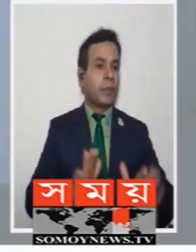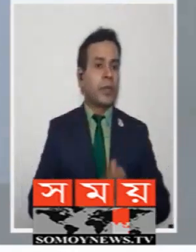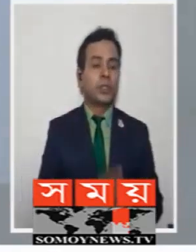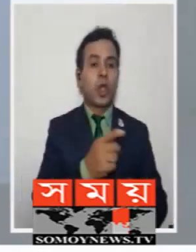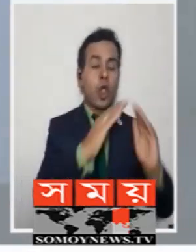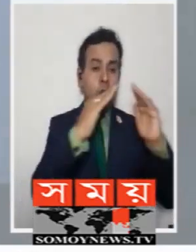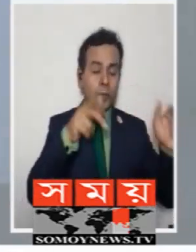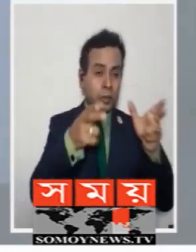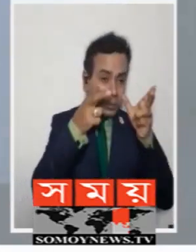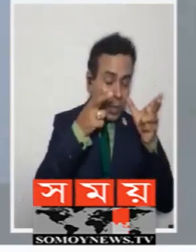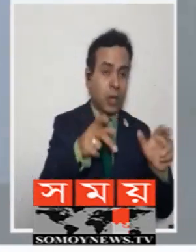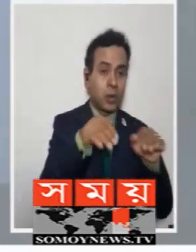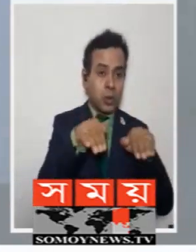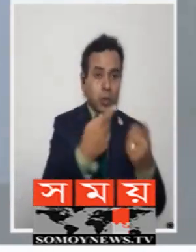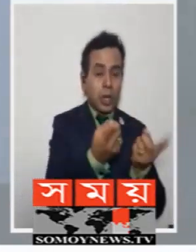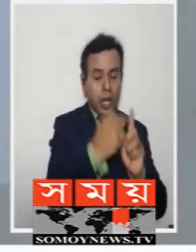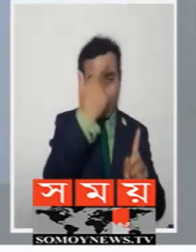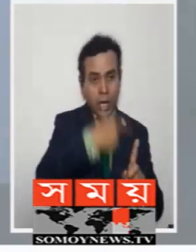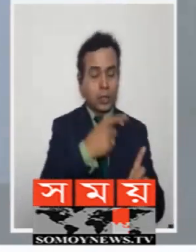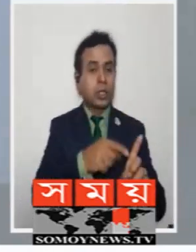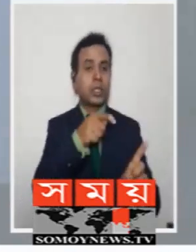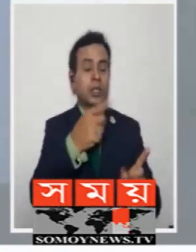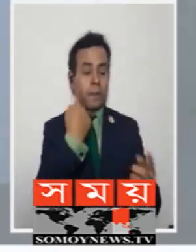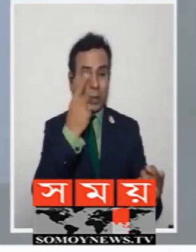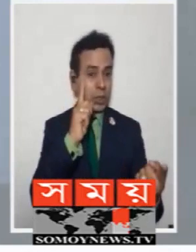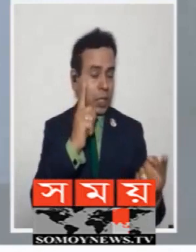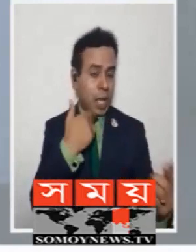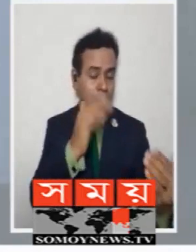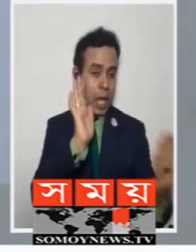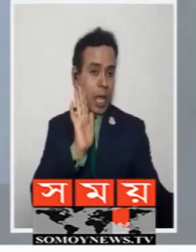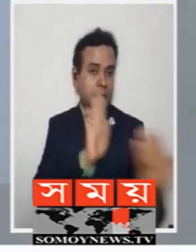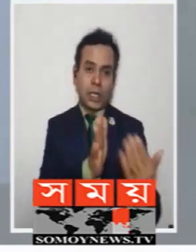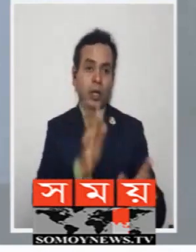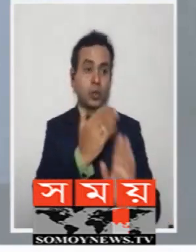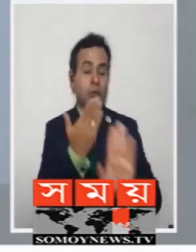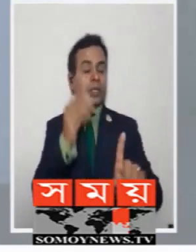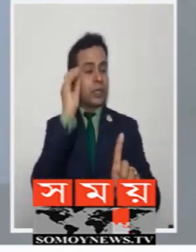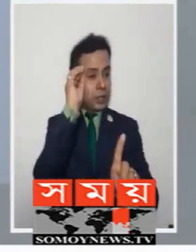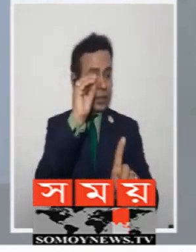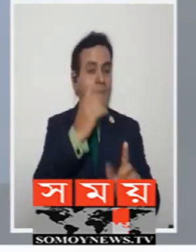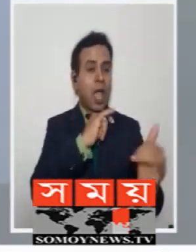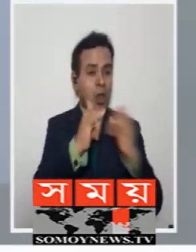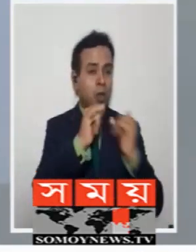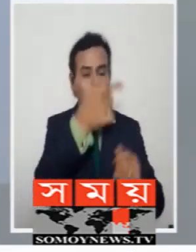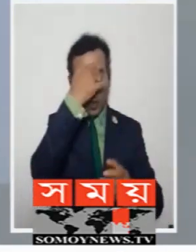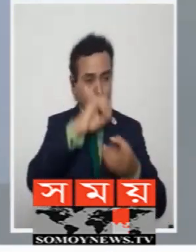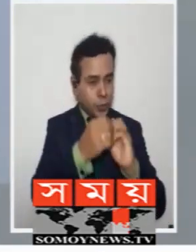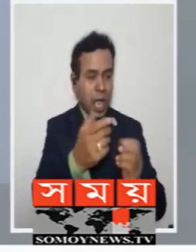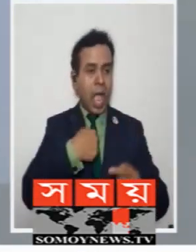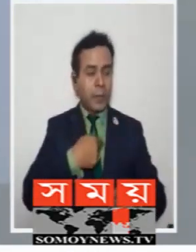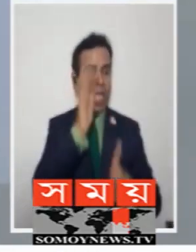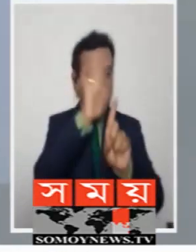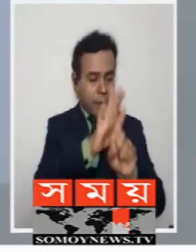যারা সুস্থ আছেন কিন্তু ঘরের বাইরে বের হতে আমরা নিষেধ করছি, যারা ঘরে আছেন প্রত্যেকেরই আমাদের মনোবল চাঙ্গা রাখতে